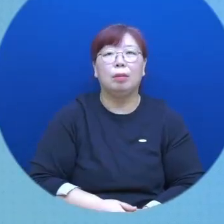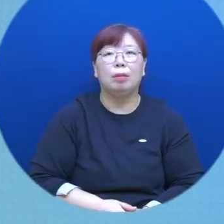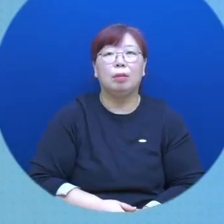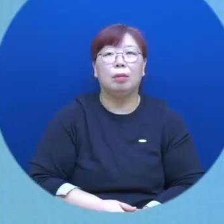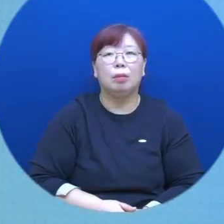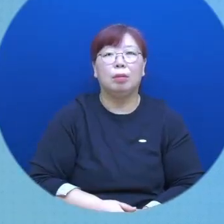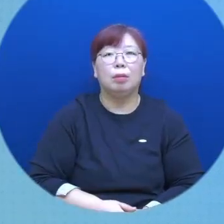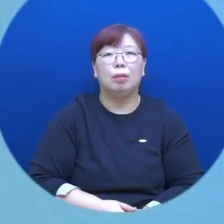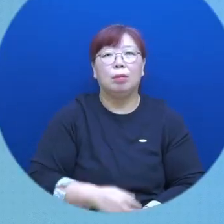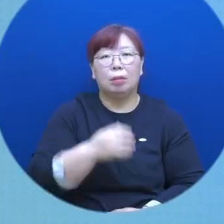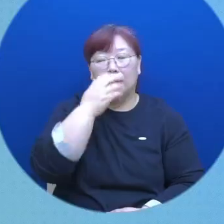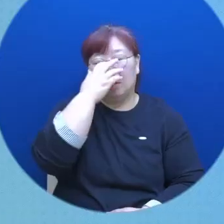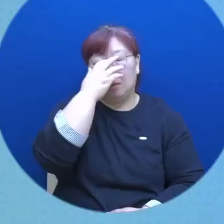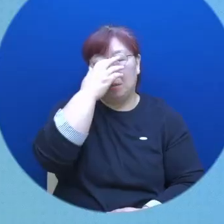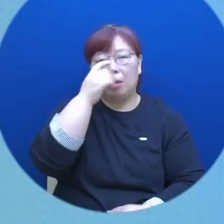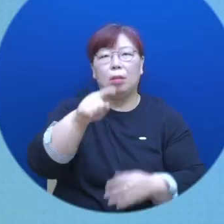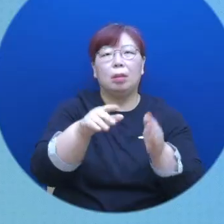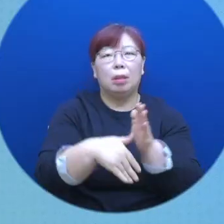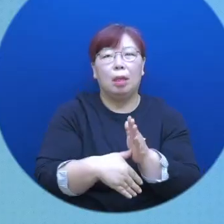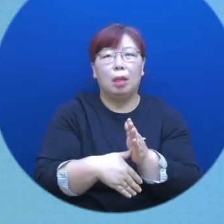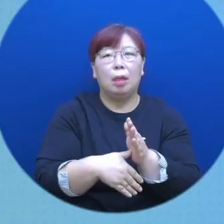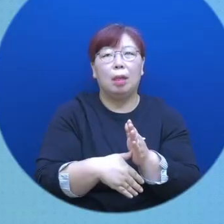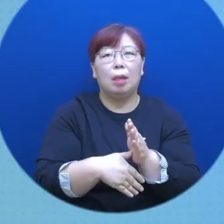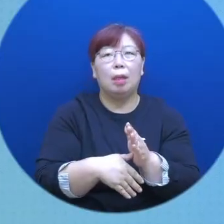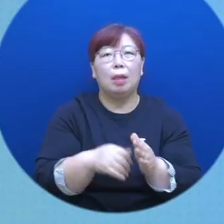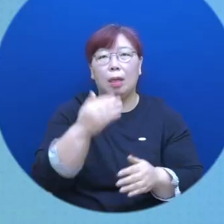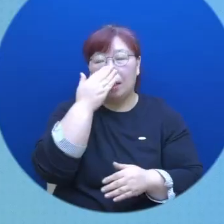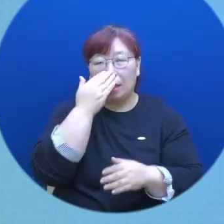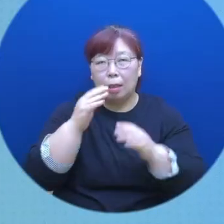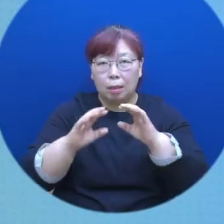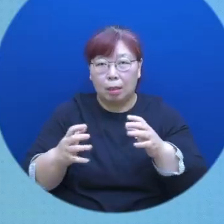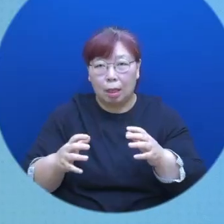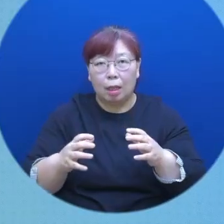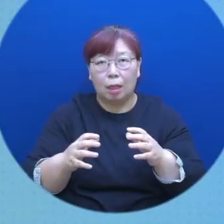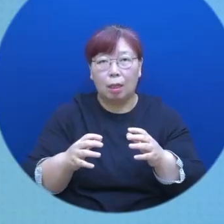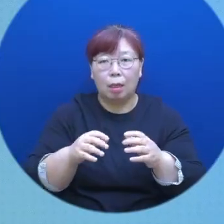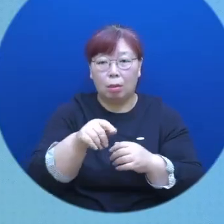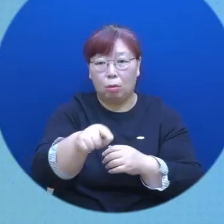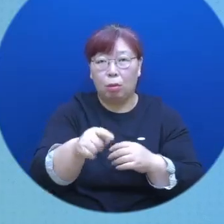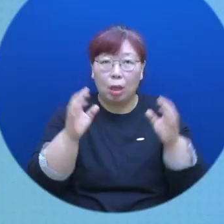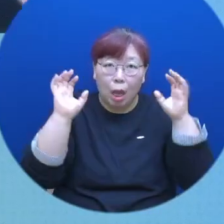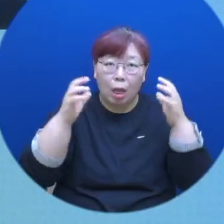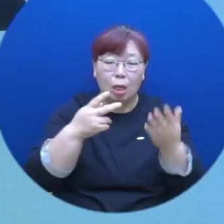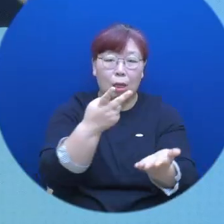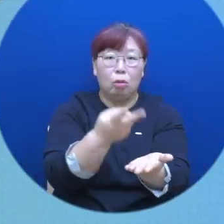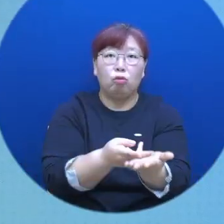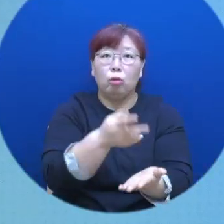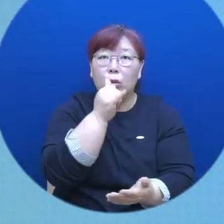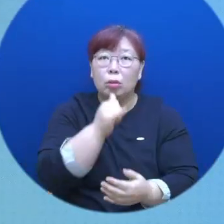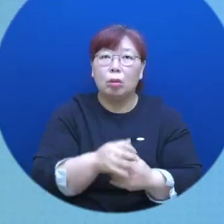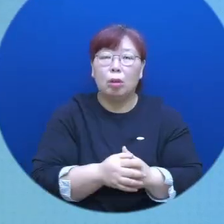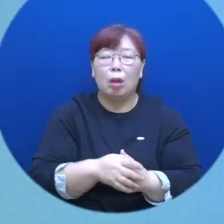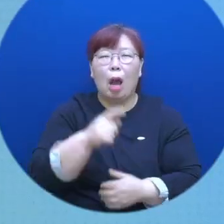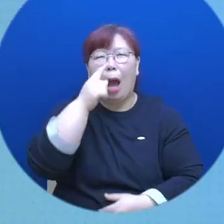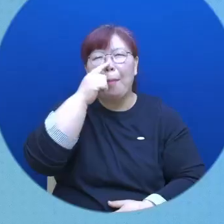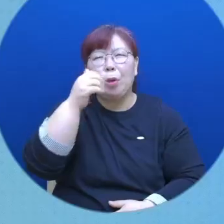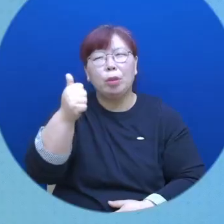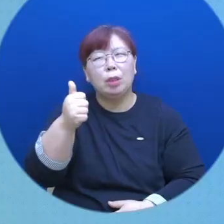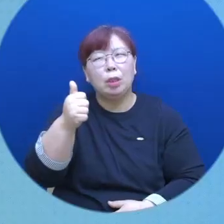누가? 히브리 남자아이, 이스라엘 남자아이가 누워있는 거죠. 무슨 소리예요?